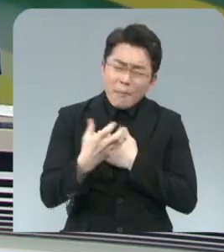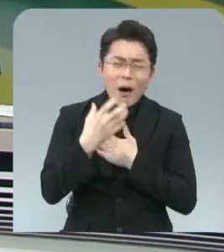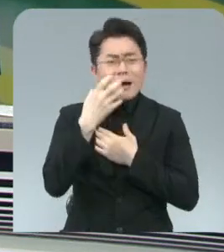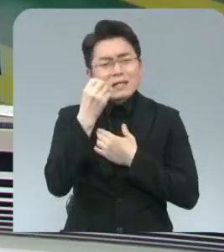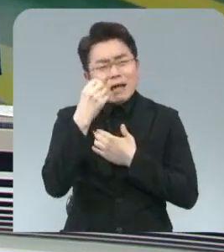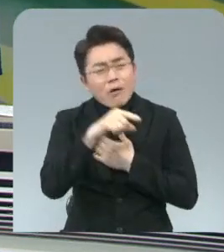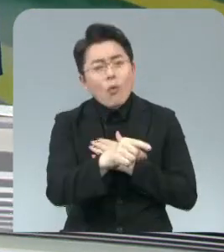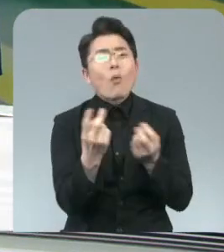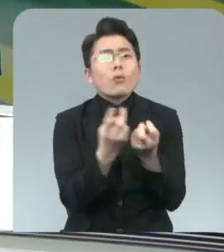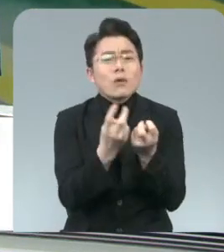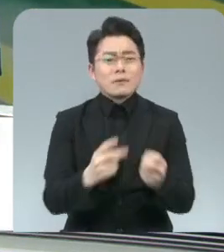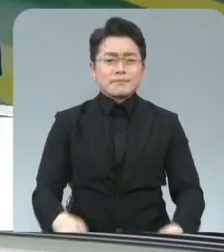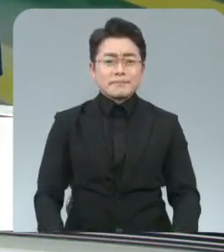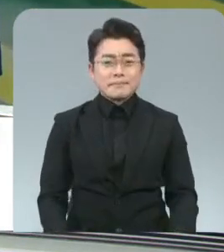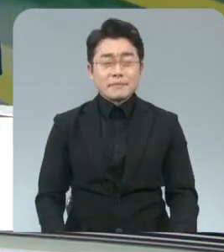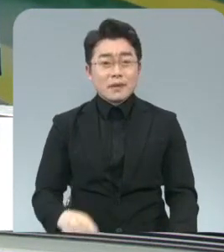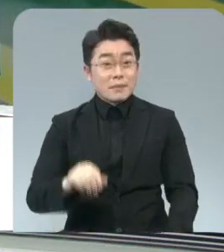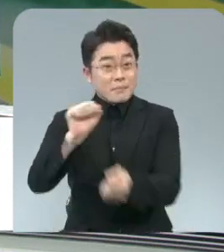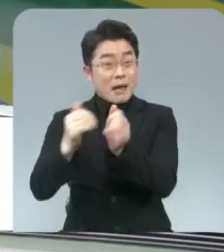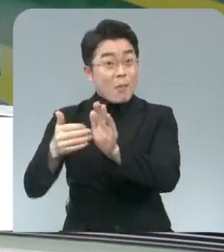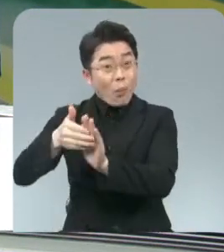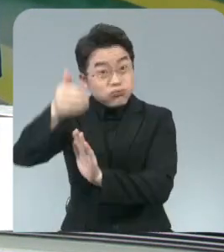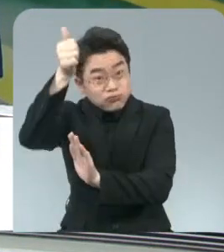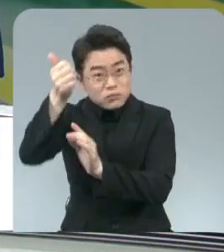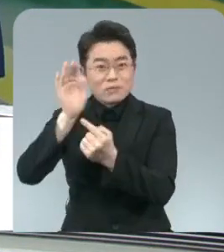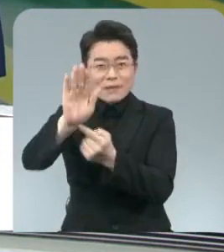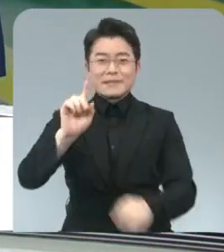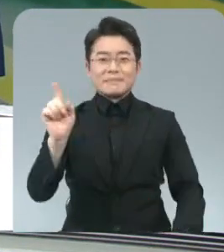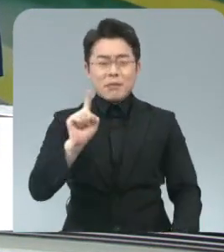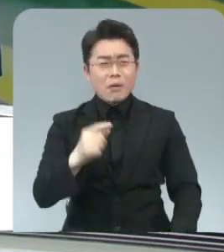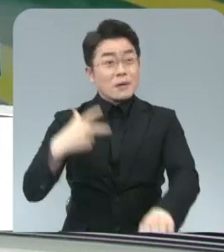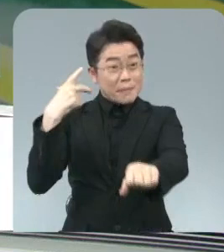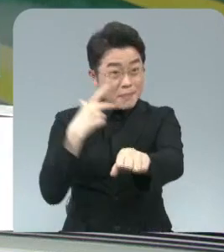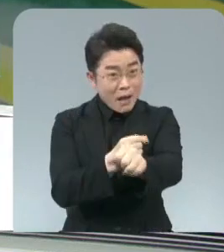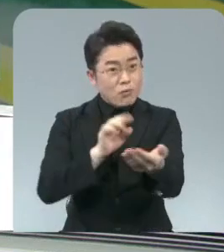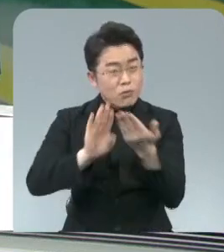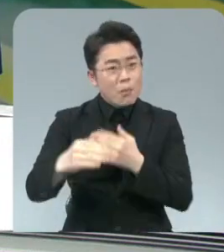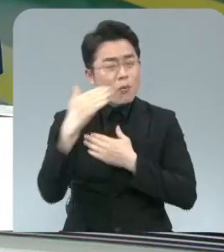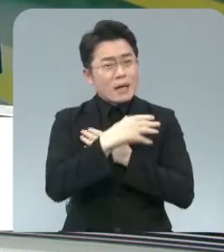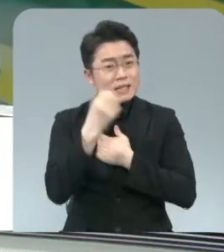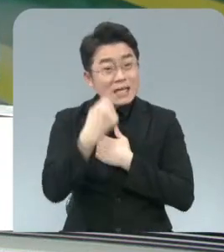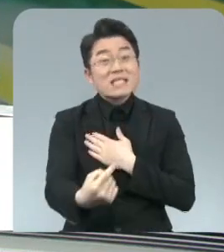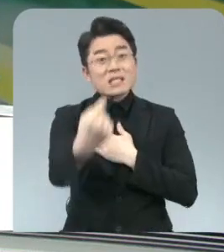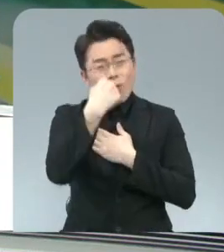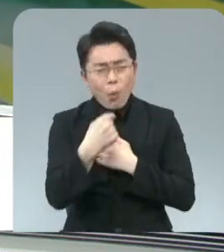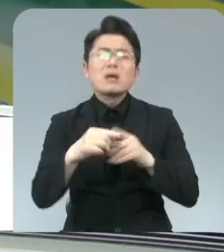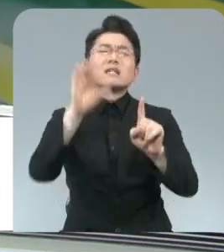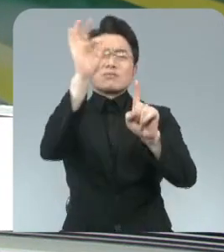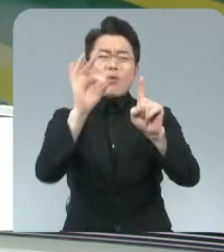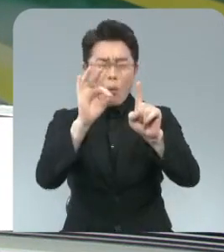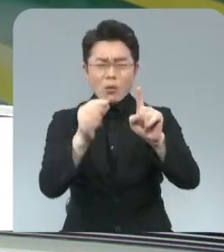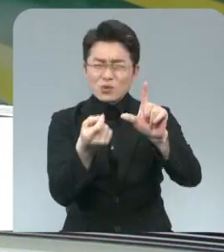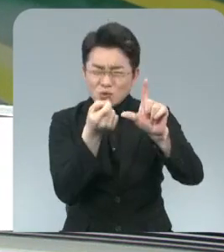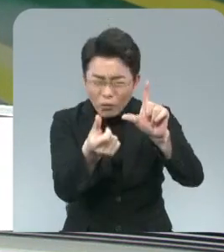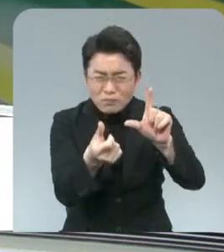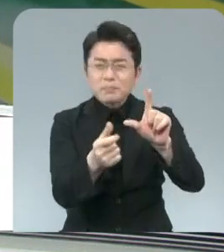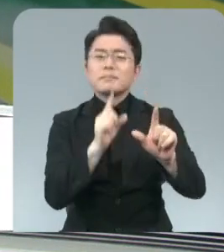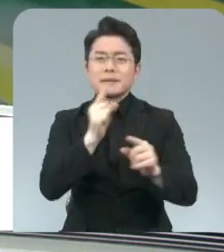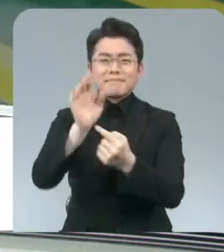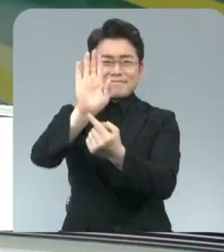방역당국은 신고 비율이 1%가 안 되고 또 감염을 예방하는 효과는 크다고 강조했습니다. 첫 소식 황정호